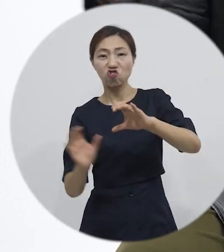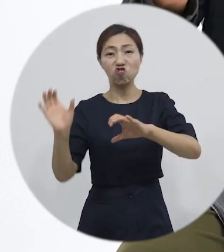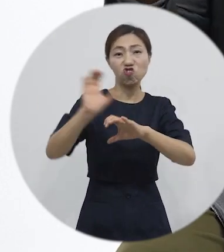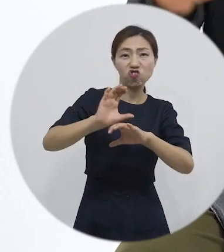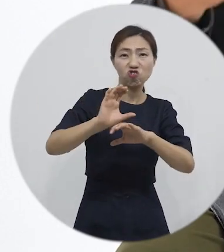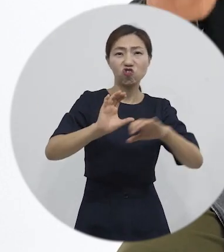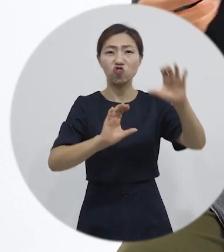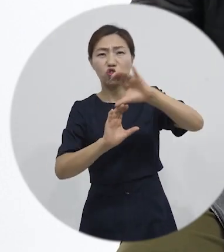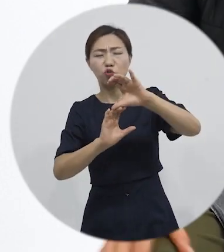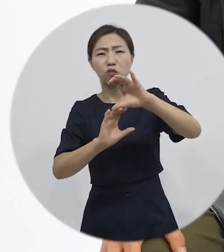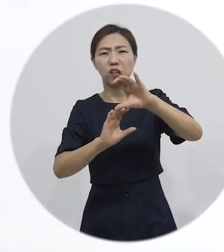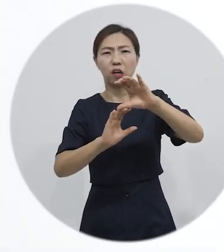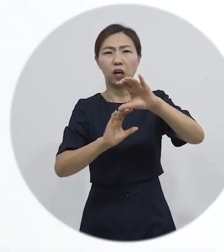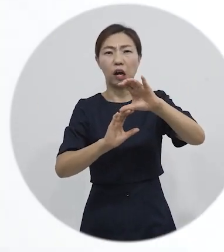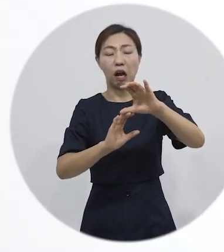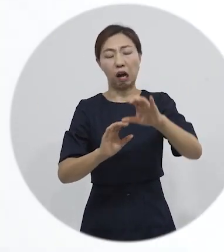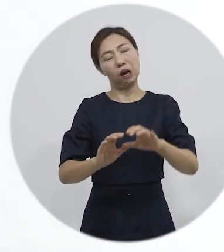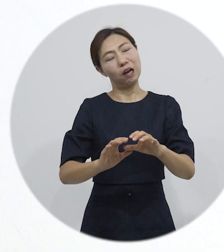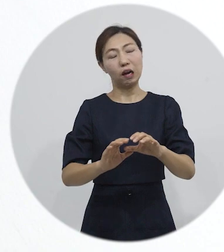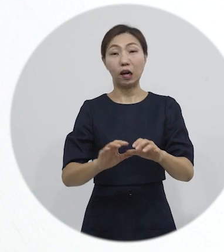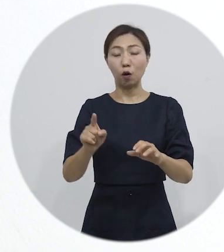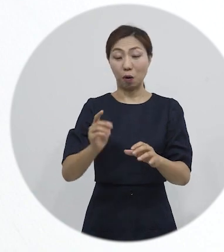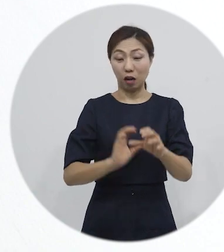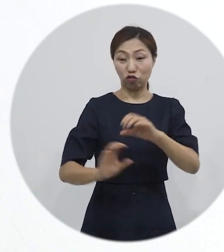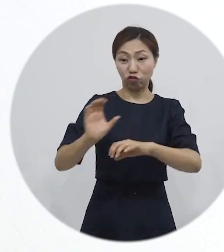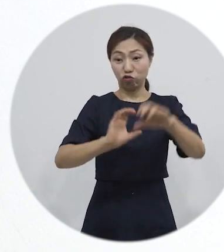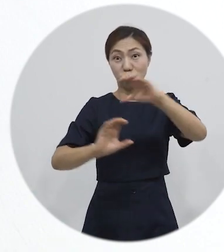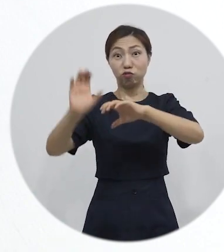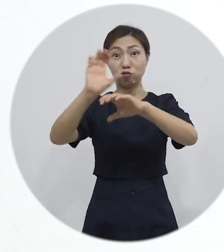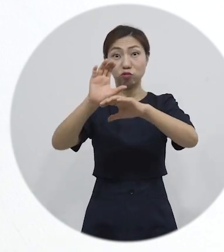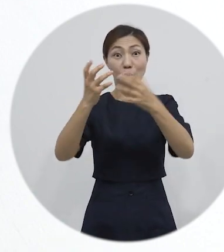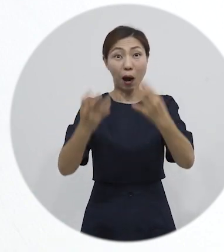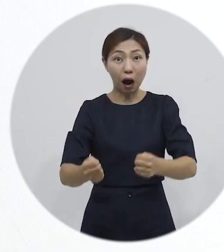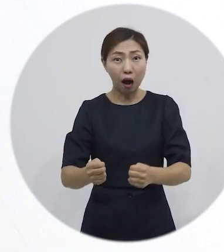이런 것들을 막 붙여요. 근데 그렇게 붙이면은요